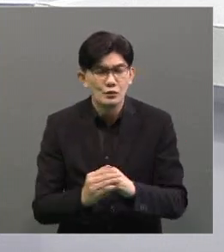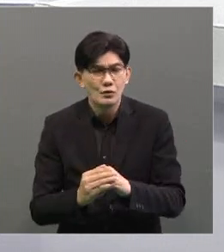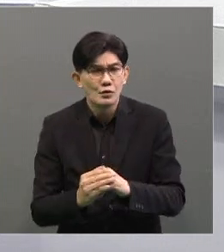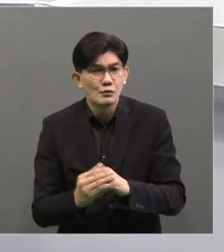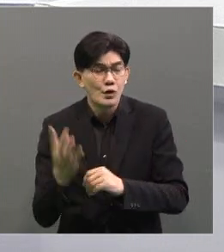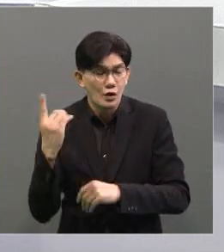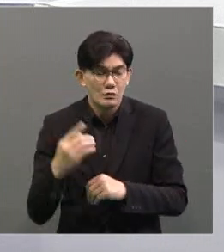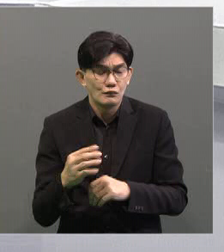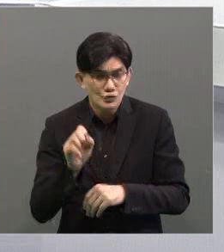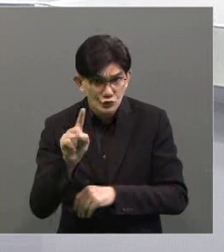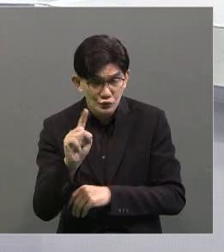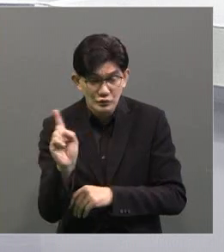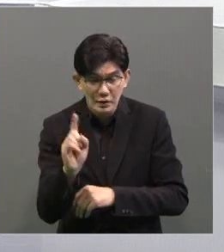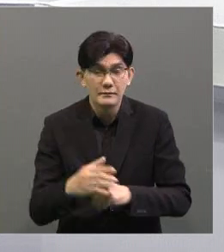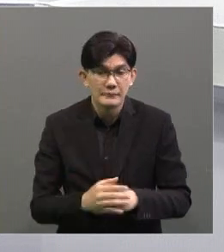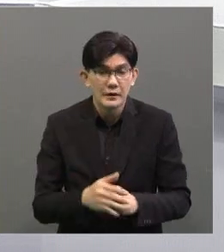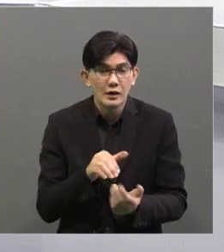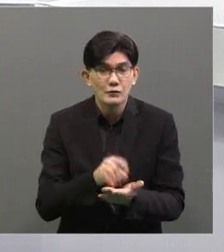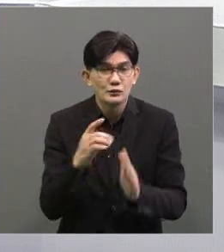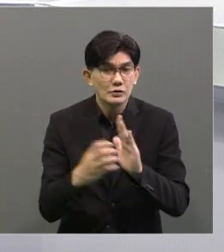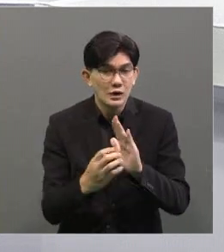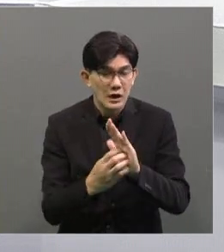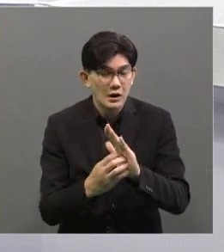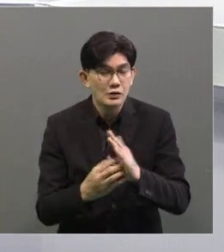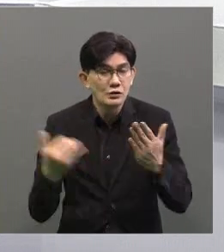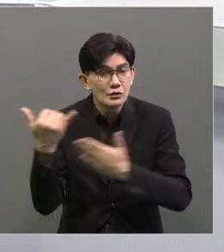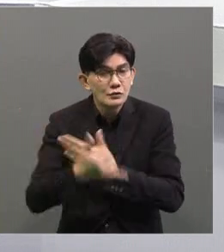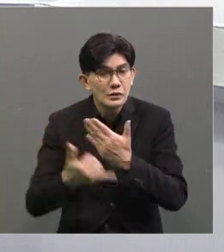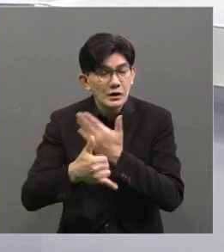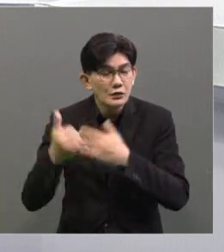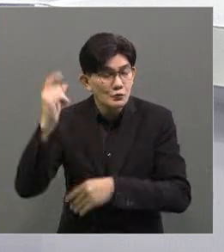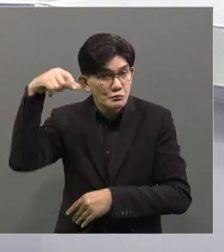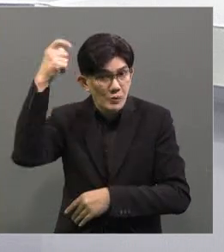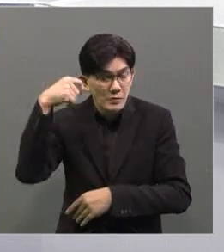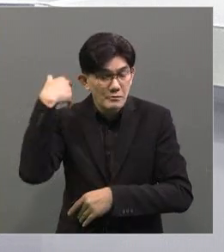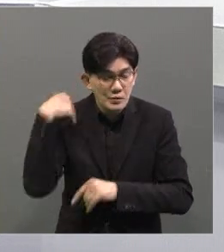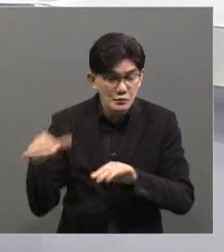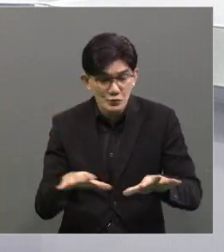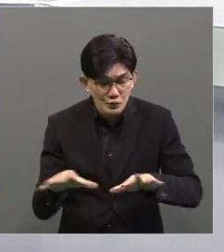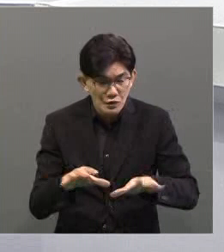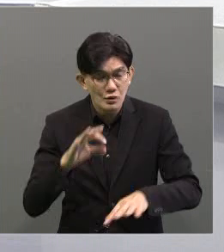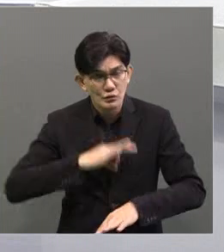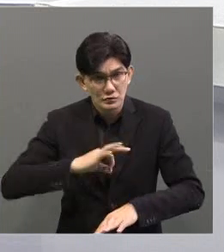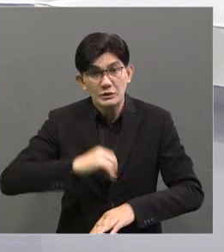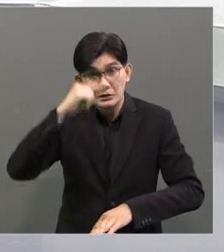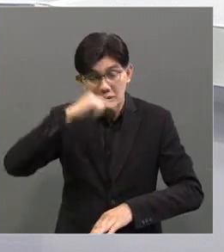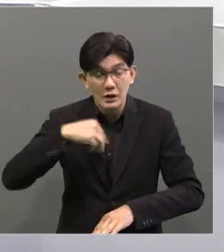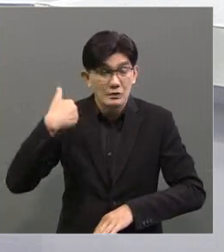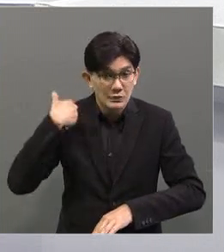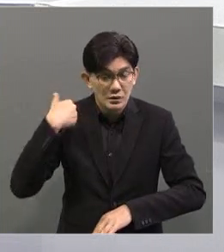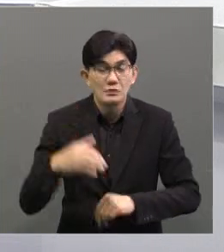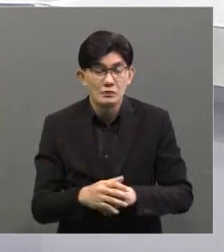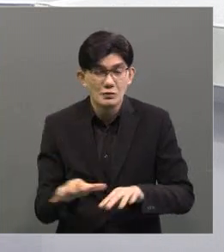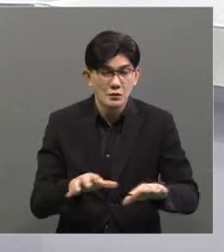แต่วันศุกร์เนี่ยไปเกิดแรงสั่นสะเทือนศูนย์กลางอยู่ที่ประเทศเพื่อนบ้านก็คือฝั่งของเมียนมาแต่รอบนี้เนี่ยมาสั่นสะเทือนในบ้านเราแต่รอบนั้นแม้ว่าจะสั่นส